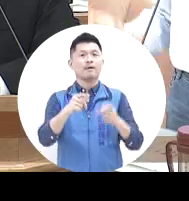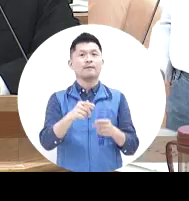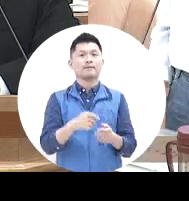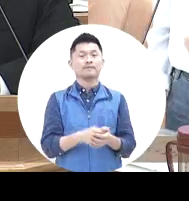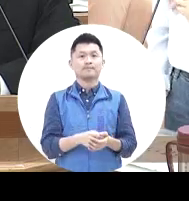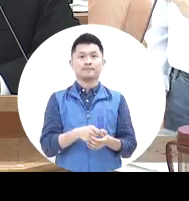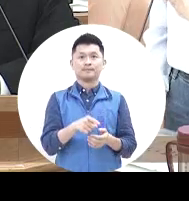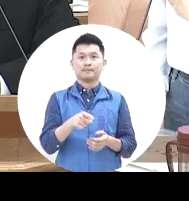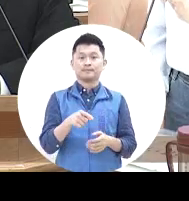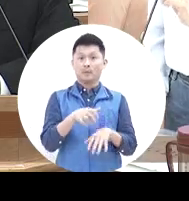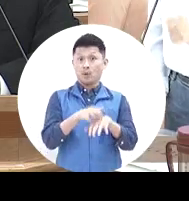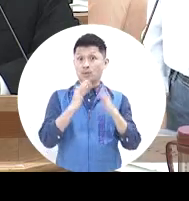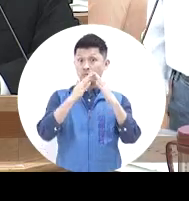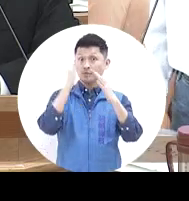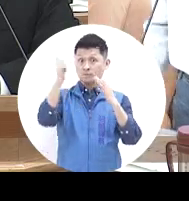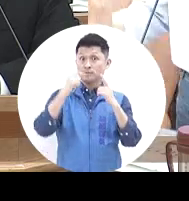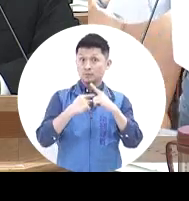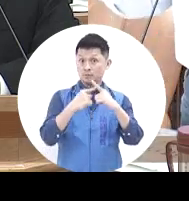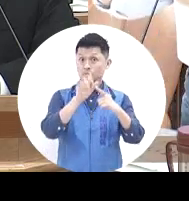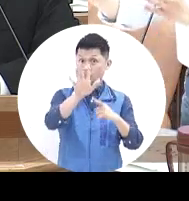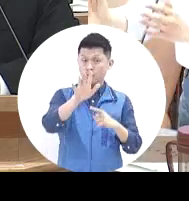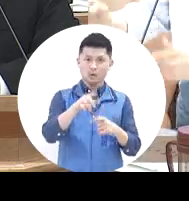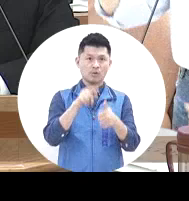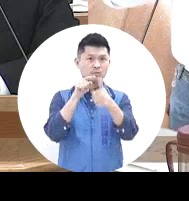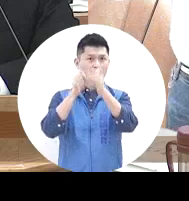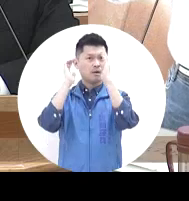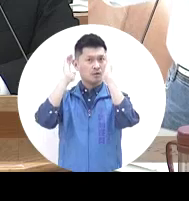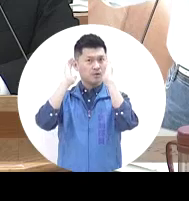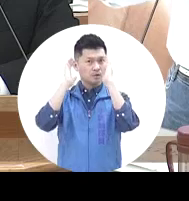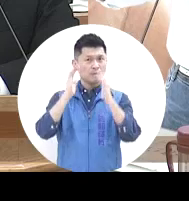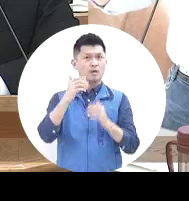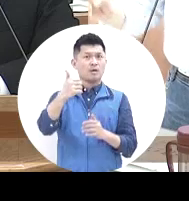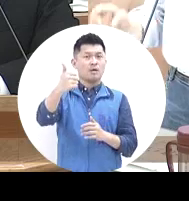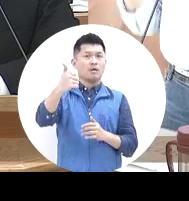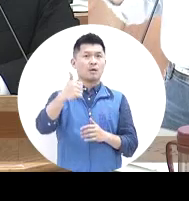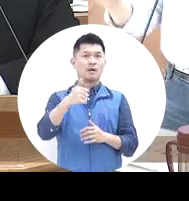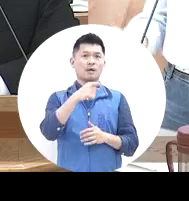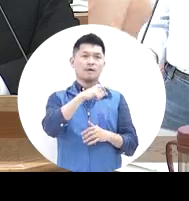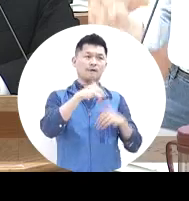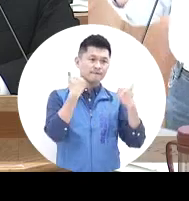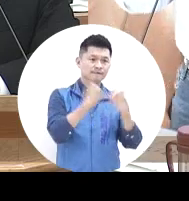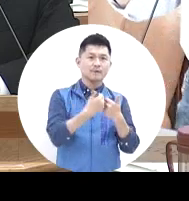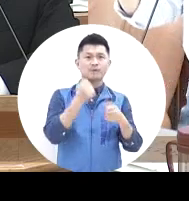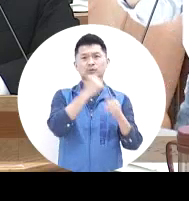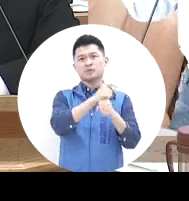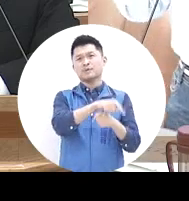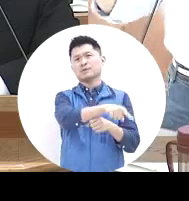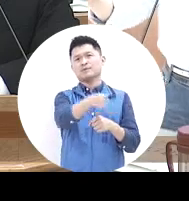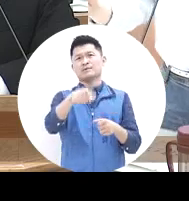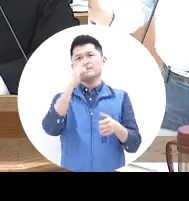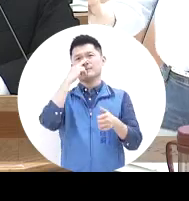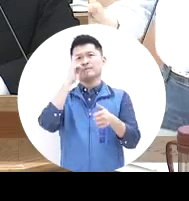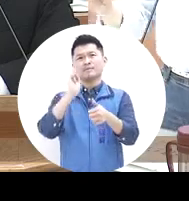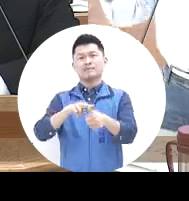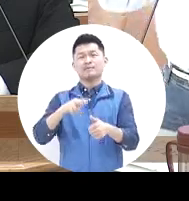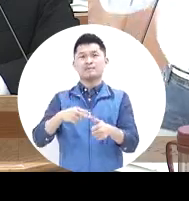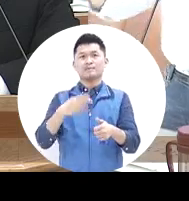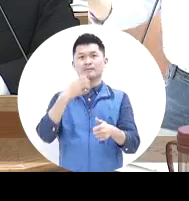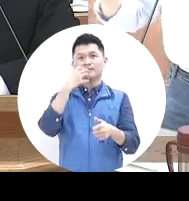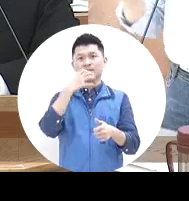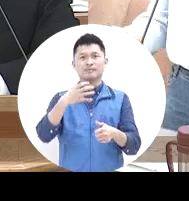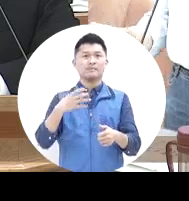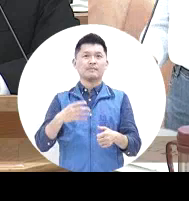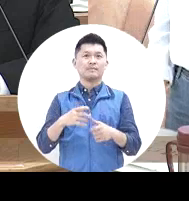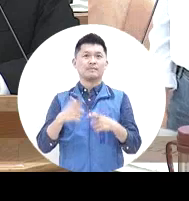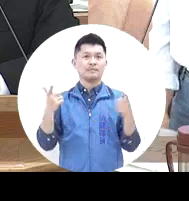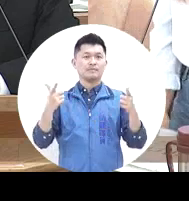遮认真的人，你是安那甲伊讲着做个忙啊不？所以这一点，我一定要拜托你，侯市长绝